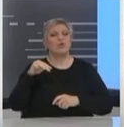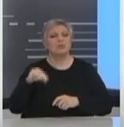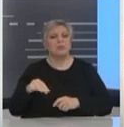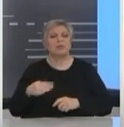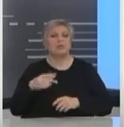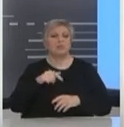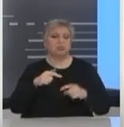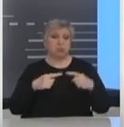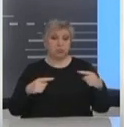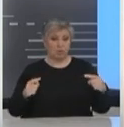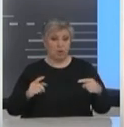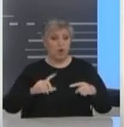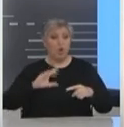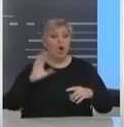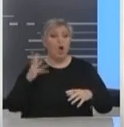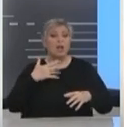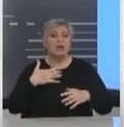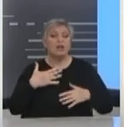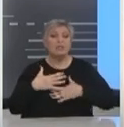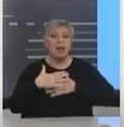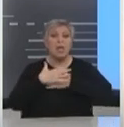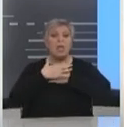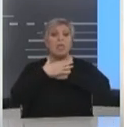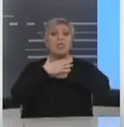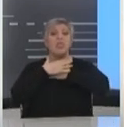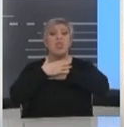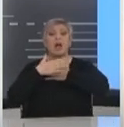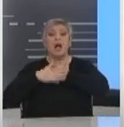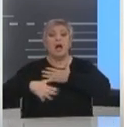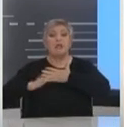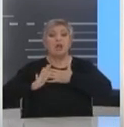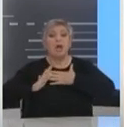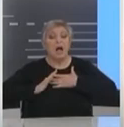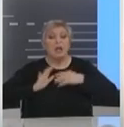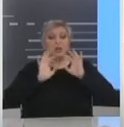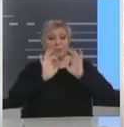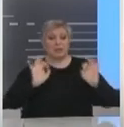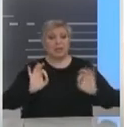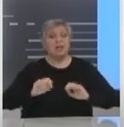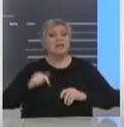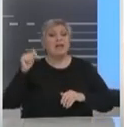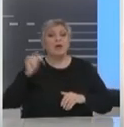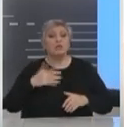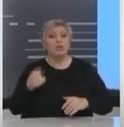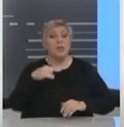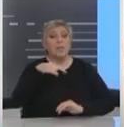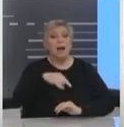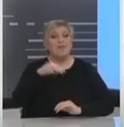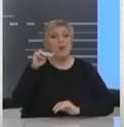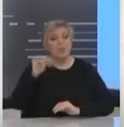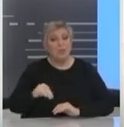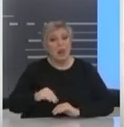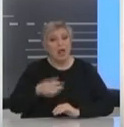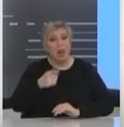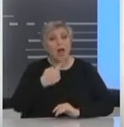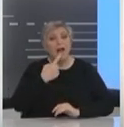Βαρδέοι, που έσφυγαν τη θηλιά στο λαιμό του μακεδονικού λαού. Αυτοί είστε, κατηγορείτε για εγκληματία τον Παύλο Μελά, Το